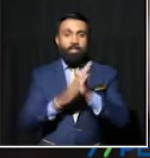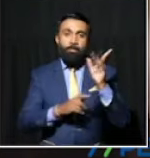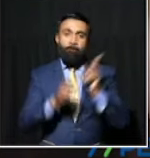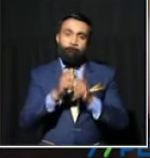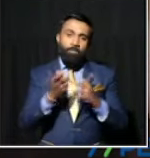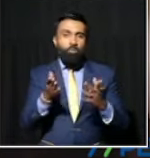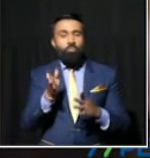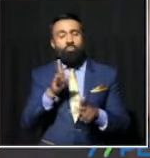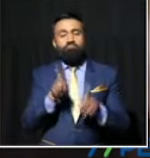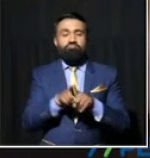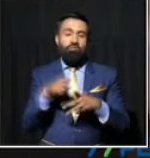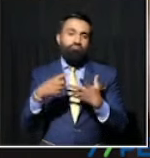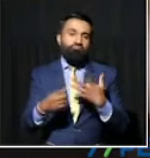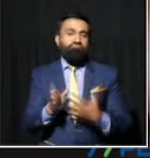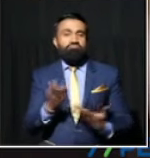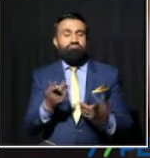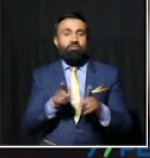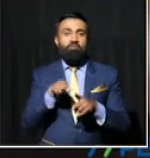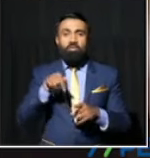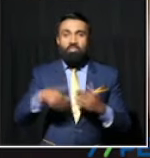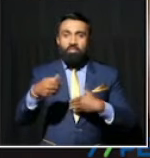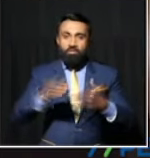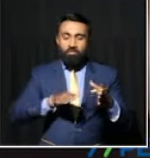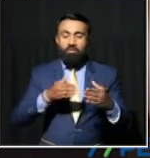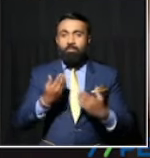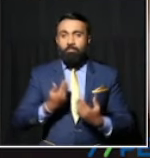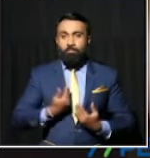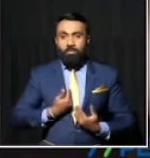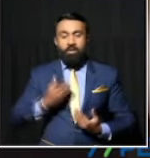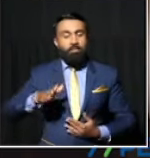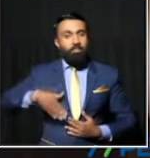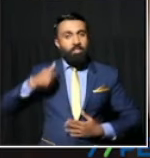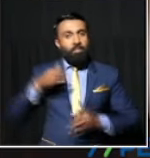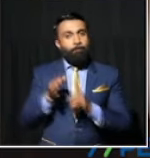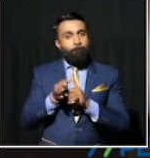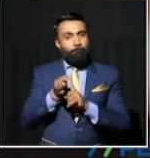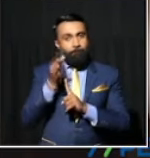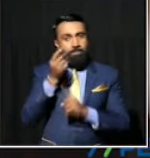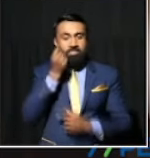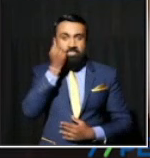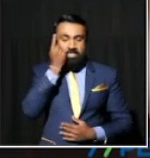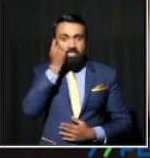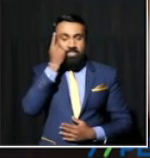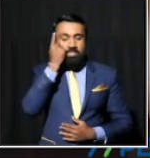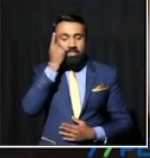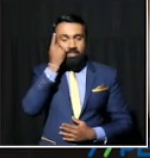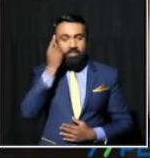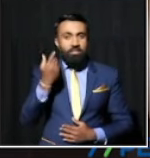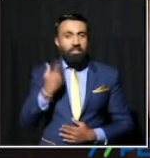වුණත් කමන්නේ ඒ ඇමතිට. ඉතින් අද කැබිනට් එකේ තමන්ගේ ප්‍රධානියා ජනාධිපතිතුමා ගැන සැකයක් තියෙනවා නම් එක